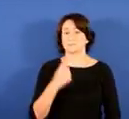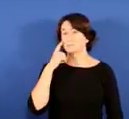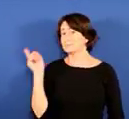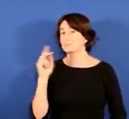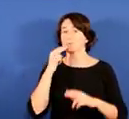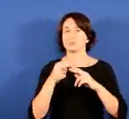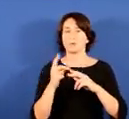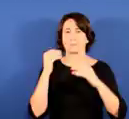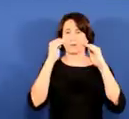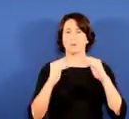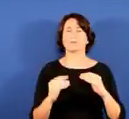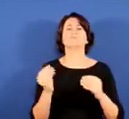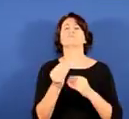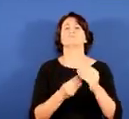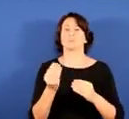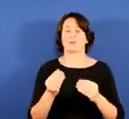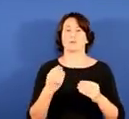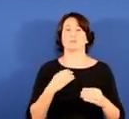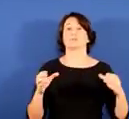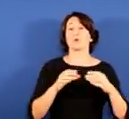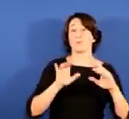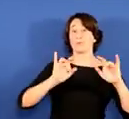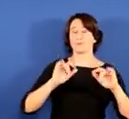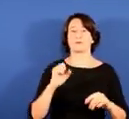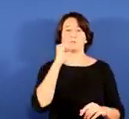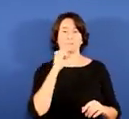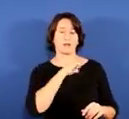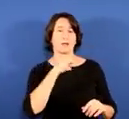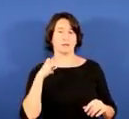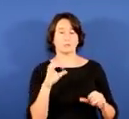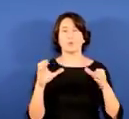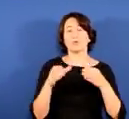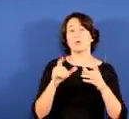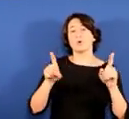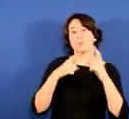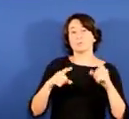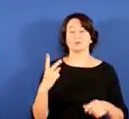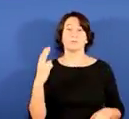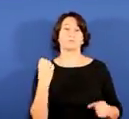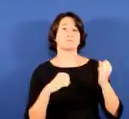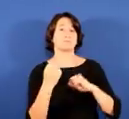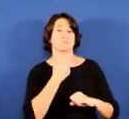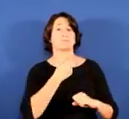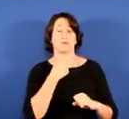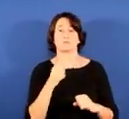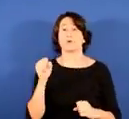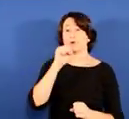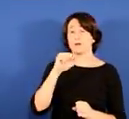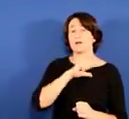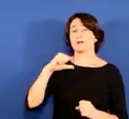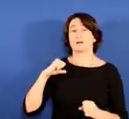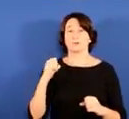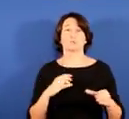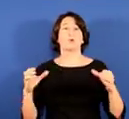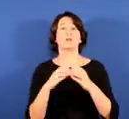handiko ikuskizunen aukera zabala eskainiko du programak, ondorengo herrietan. Elorrion, Zaian, Bilbon, Igorren, Leioan eta